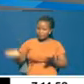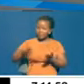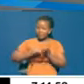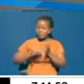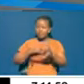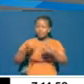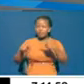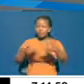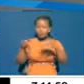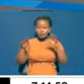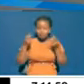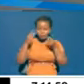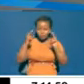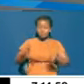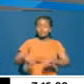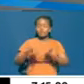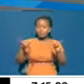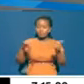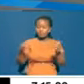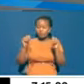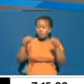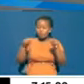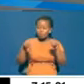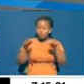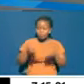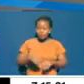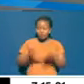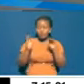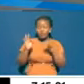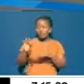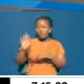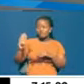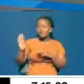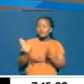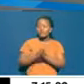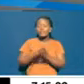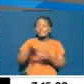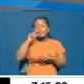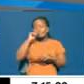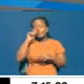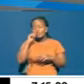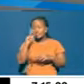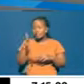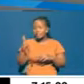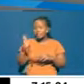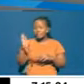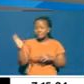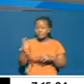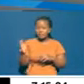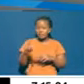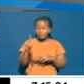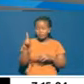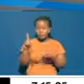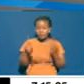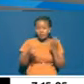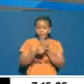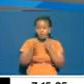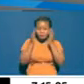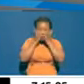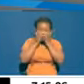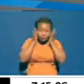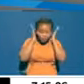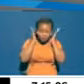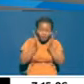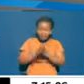Channel 1. Kumbuku unaweza kutupata mbashara pia pale Facebook na Twitter at KBC Channel 1, at Boni Musambi na at Sarafin